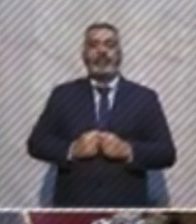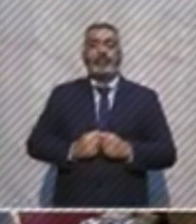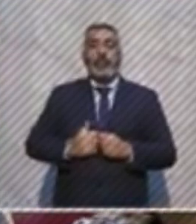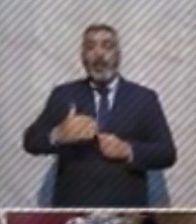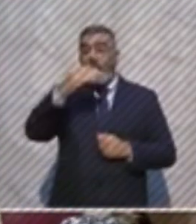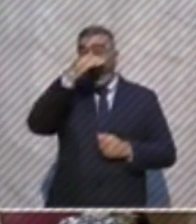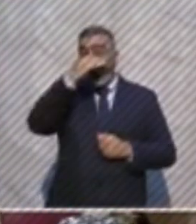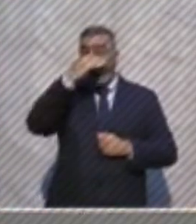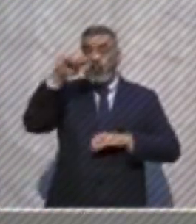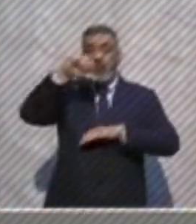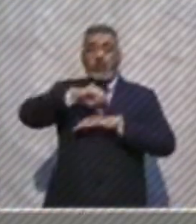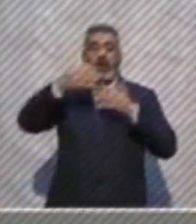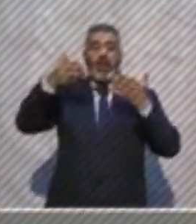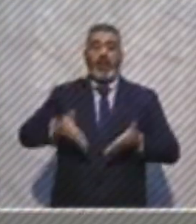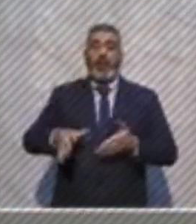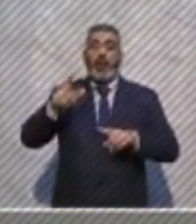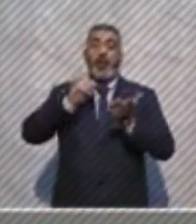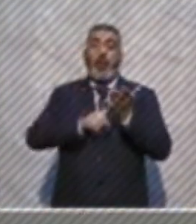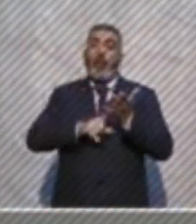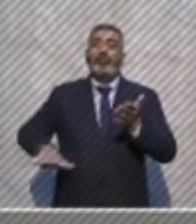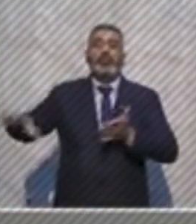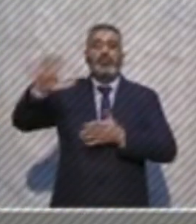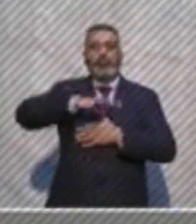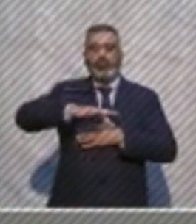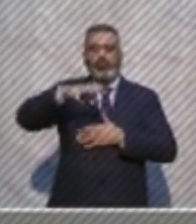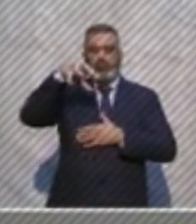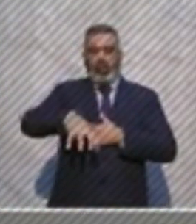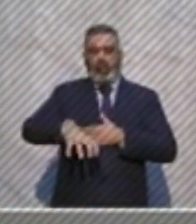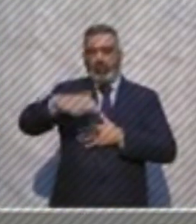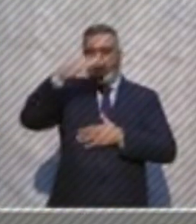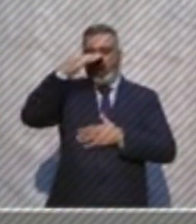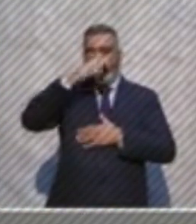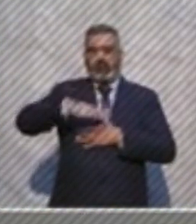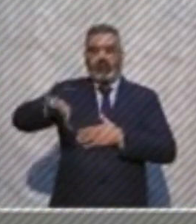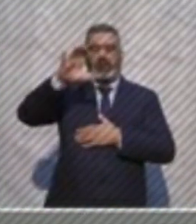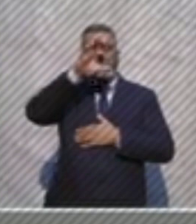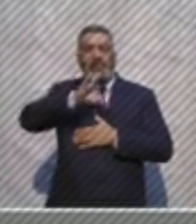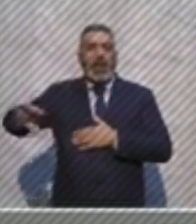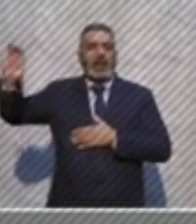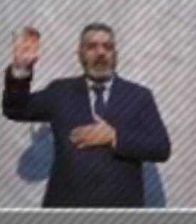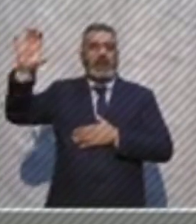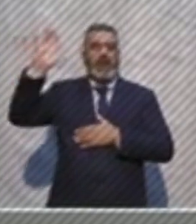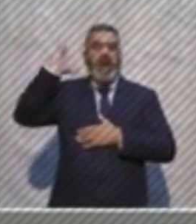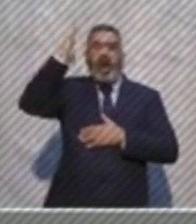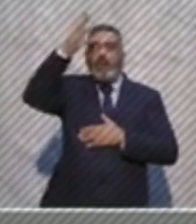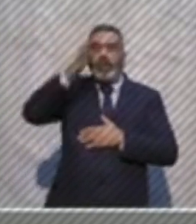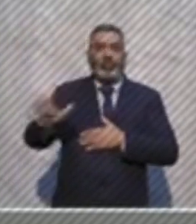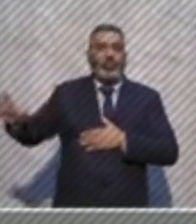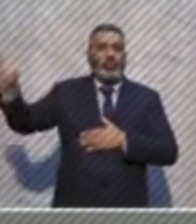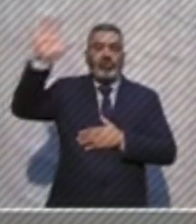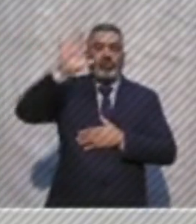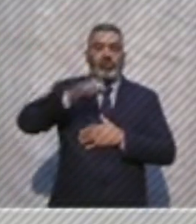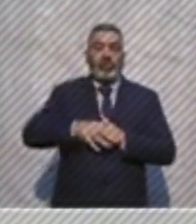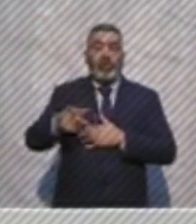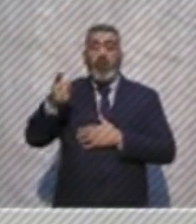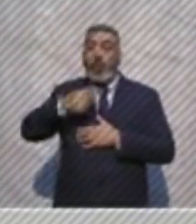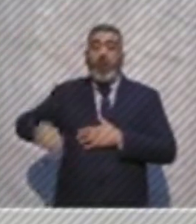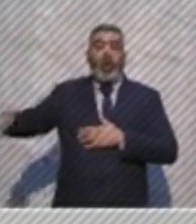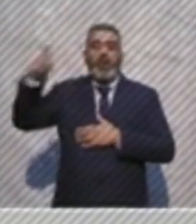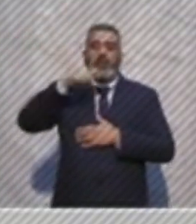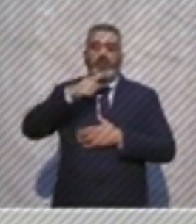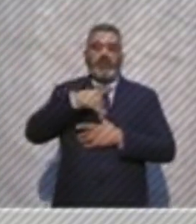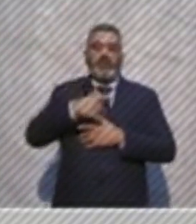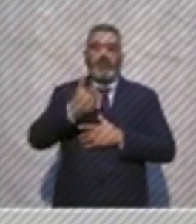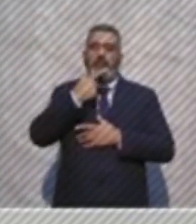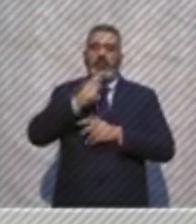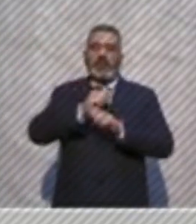Κοντινή, η Ροδόπη, η Θράκη, ο Εύρος έστειλαν το δικό τους μήνυμα